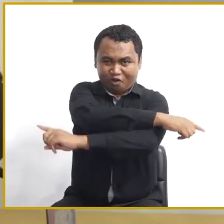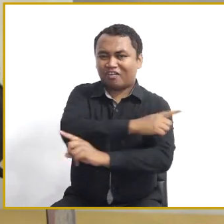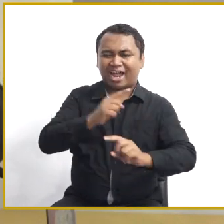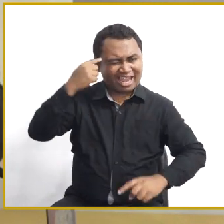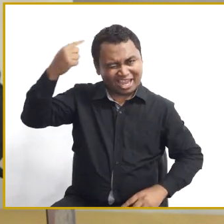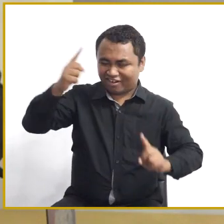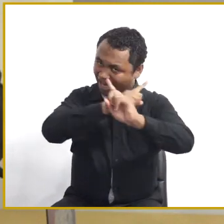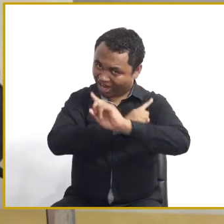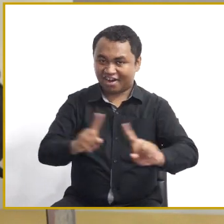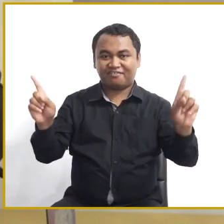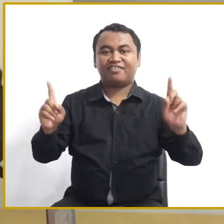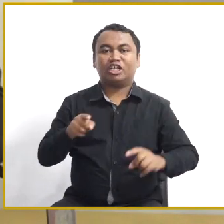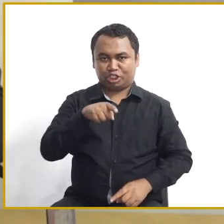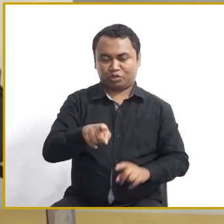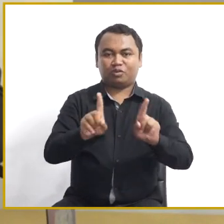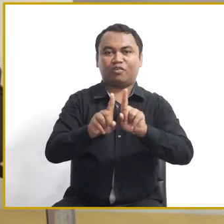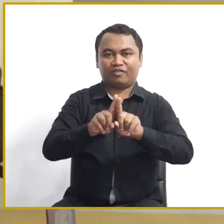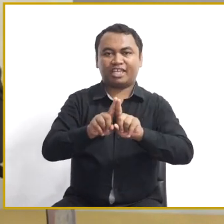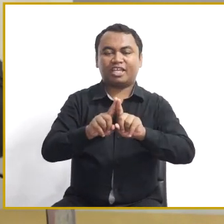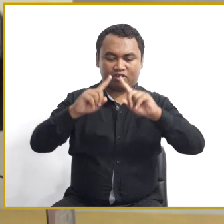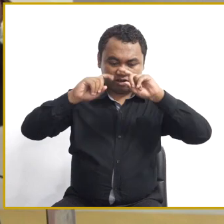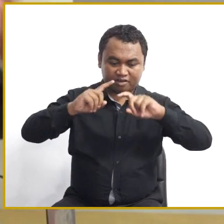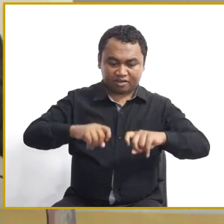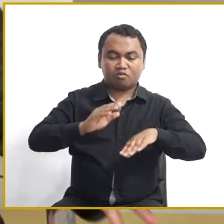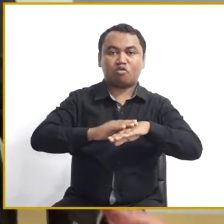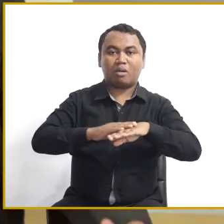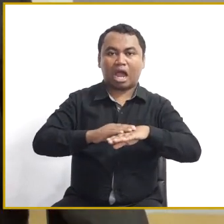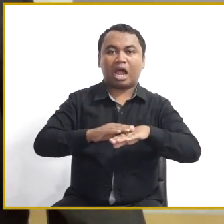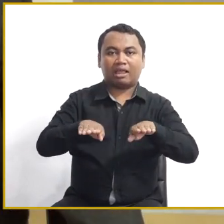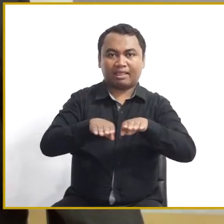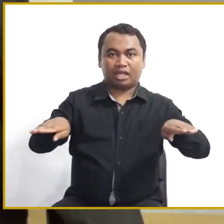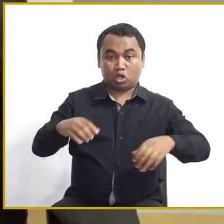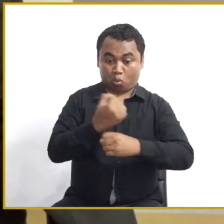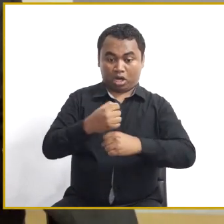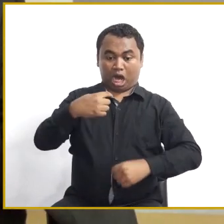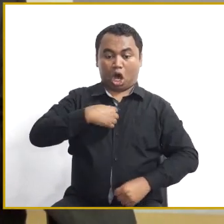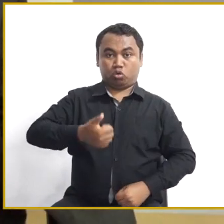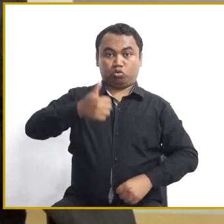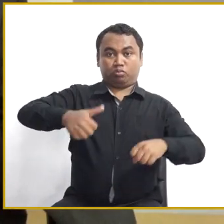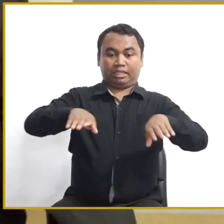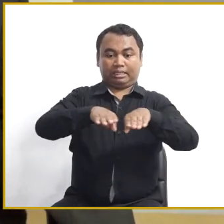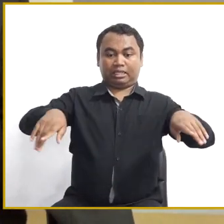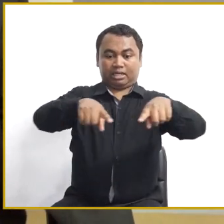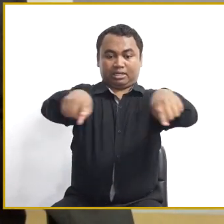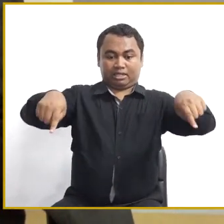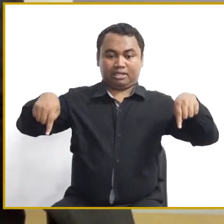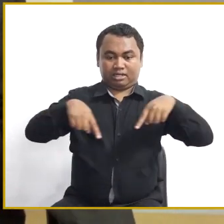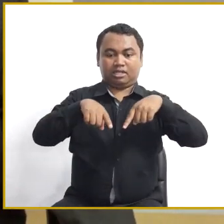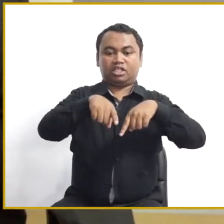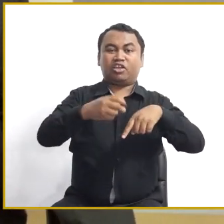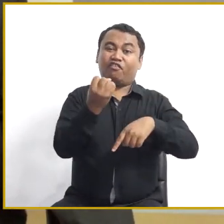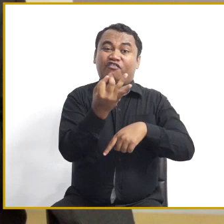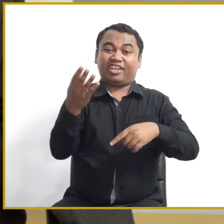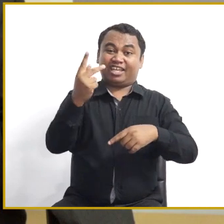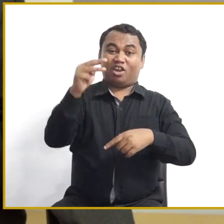fitrandrahana akibon'ny tany. Tia ny taniko Abrahama sy ato ambany io na 4 km ambany io dia